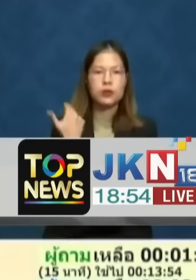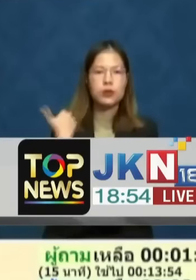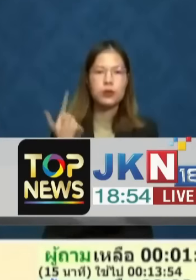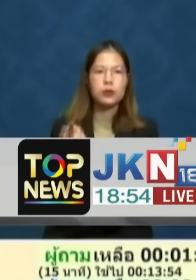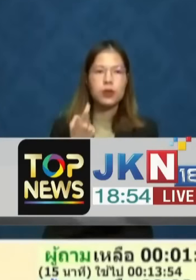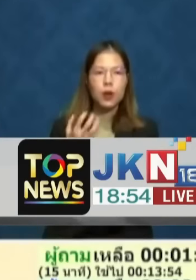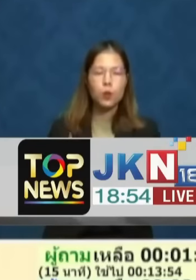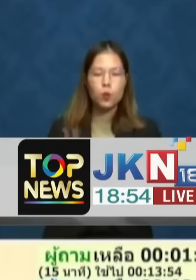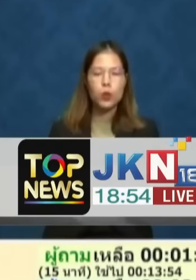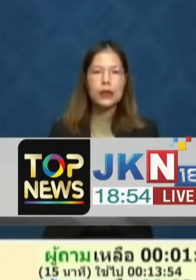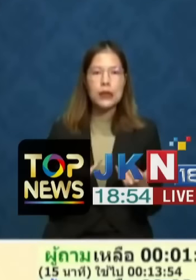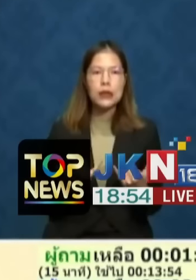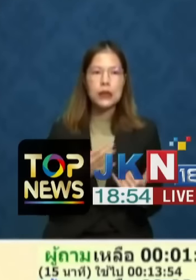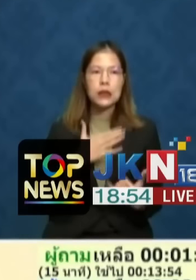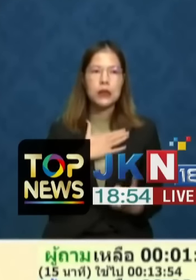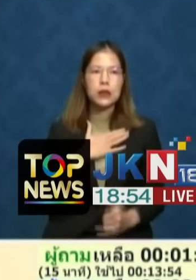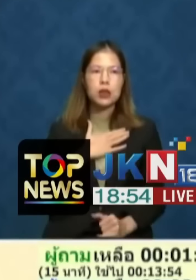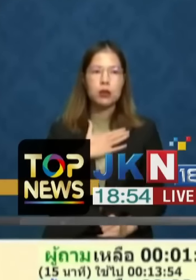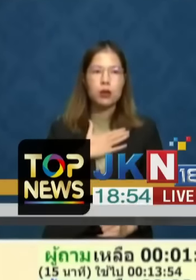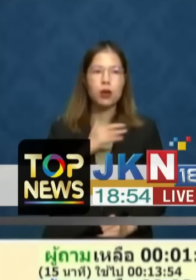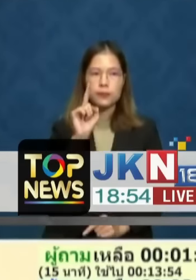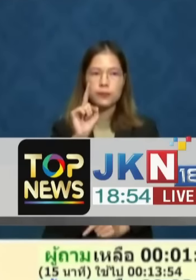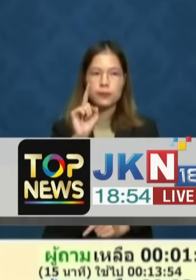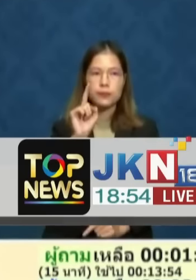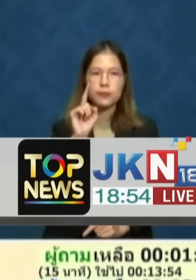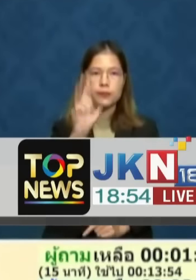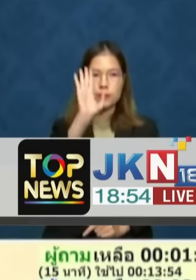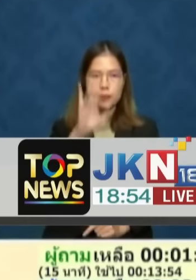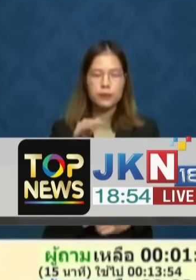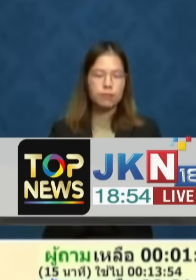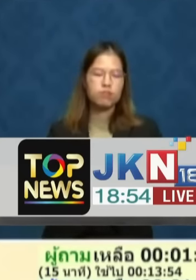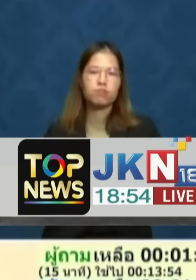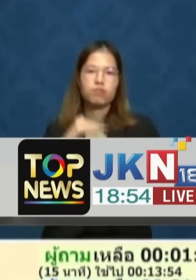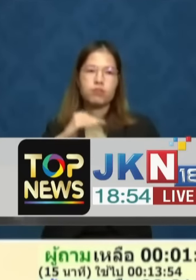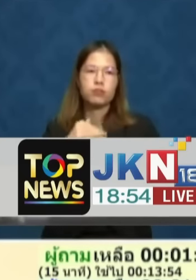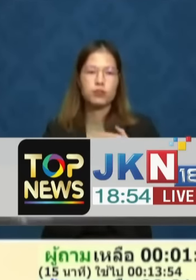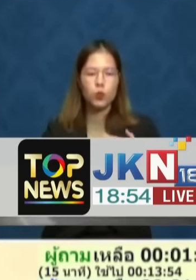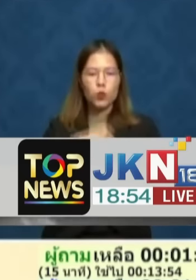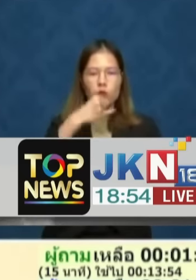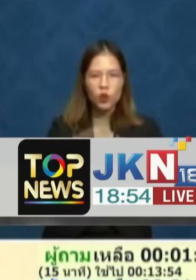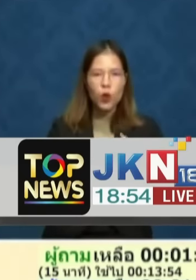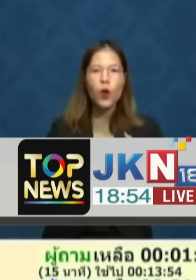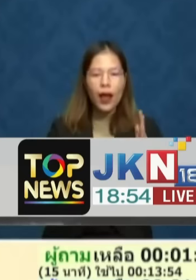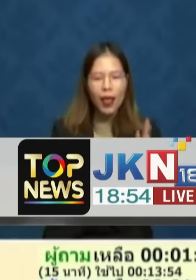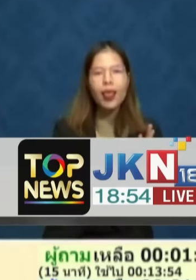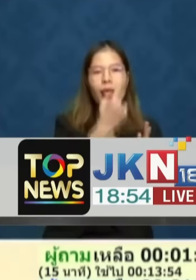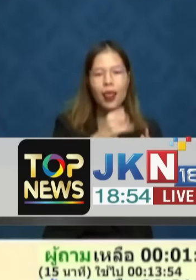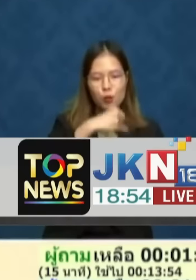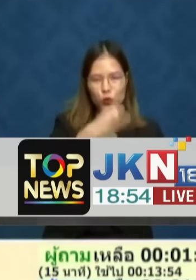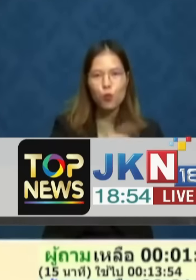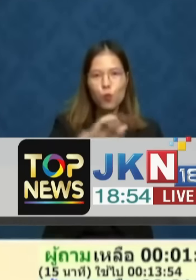วันนี้ตัวผมเองมีความมุ่งมั่นก้าวแรกให้จบไปให้ได้ก่อนก็คือค่าแรงขั้น